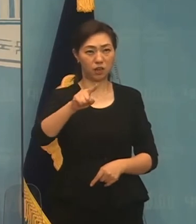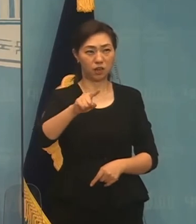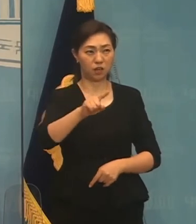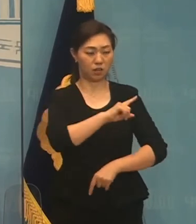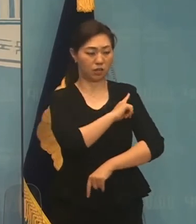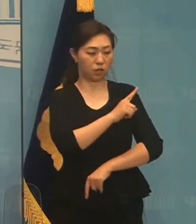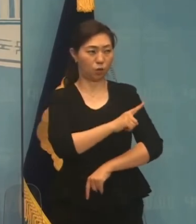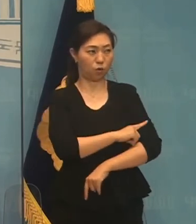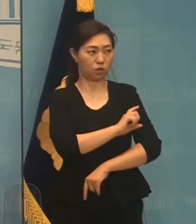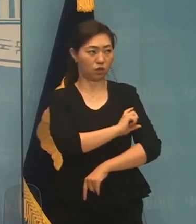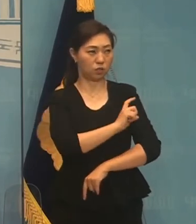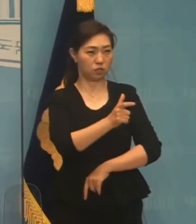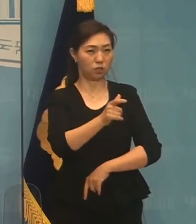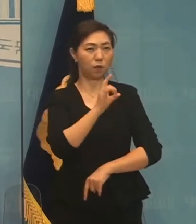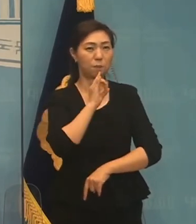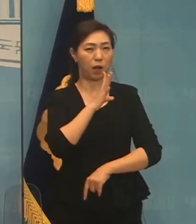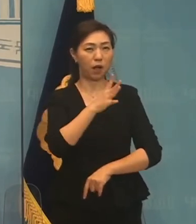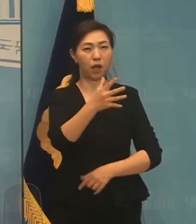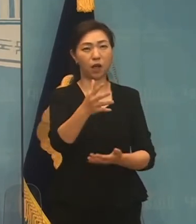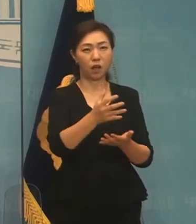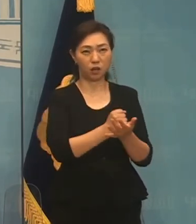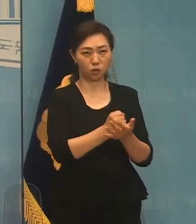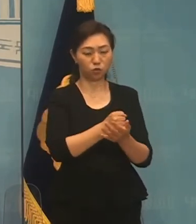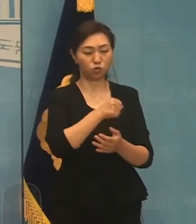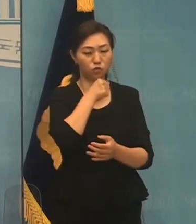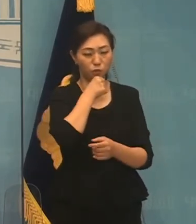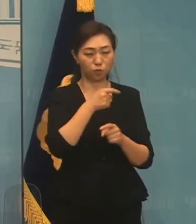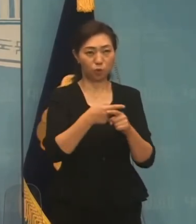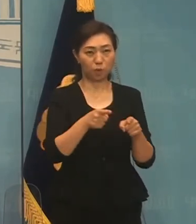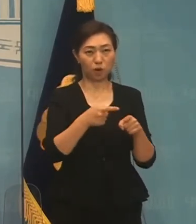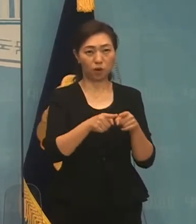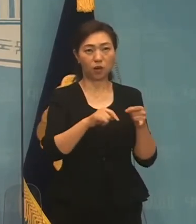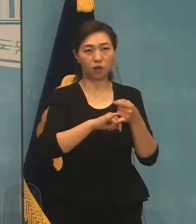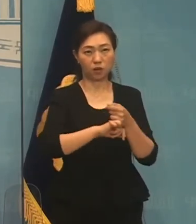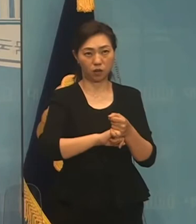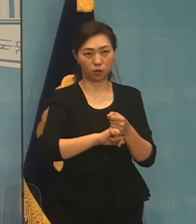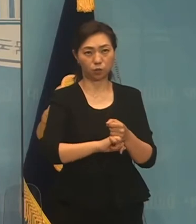채점하도록 하겠습니다. 하나, 서울의